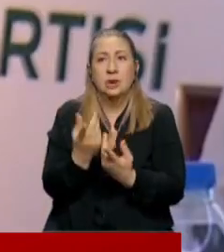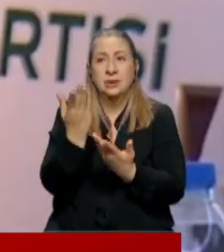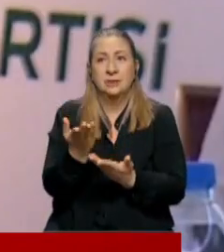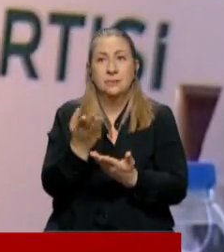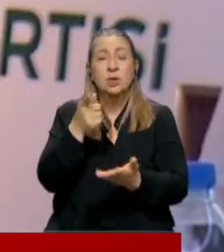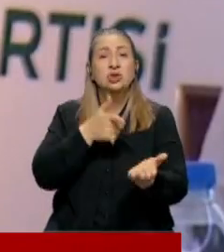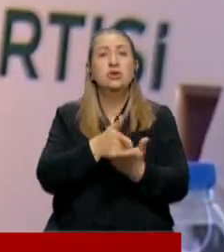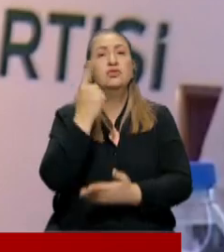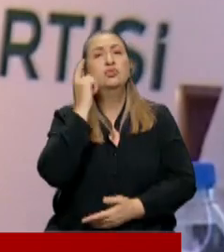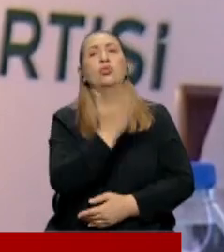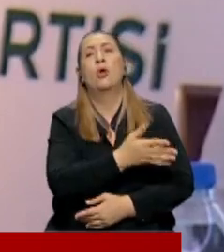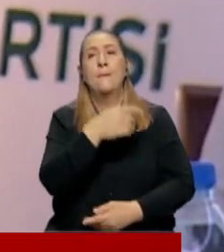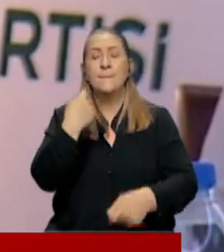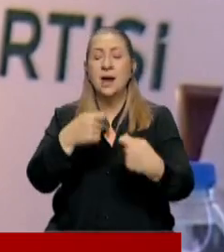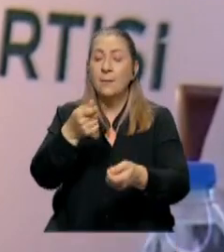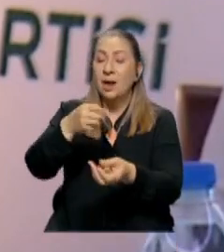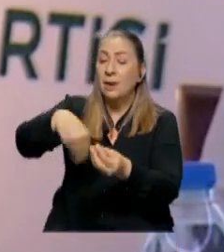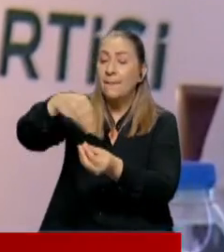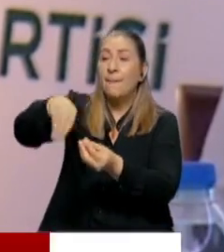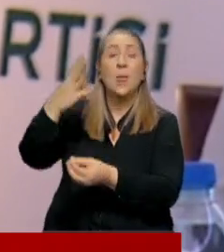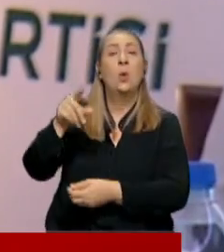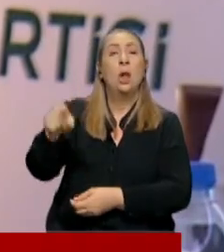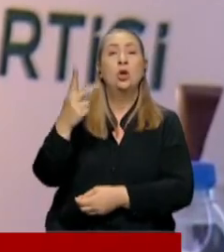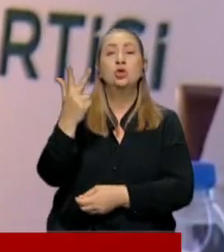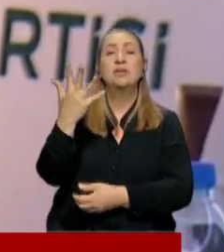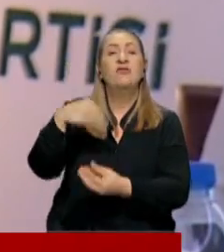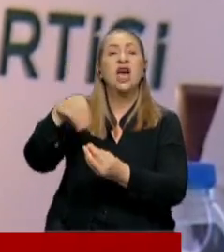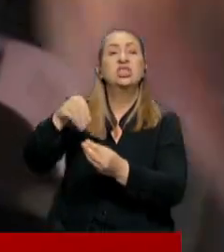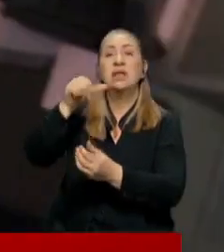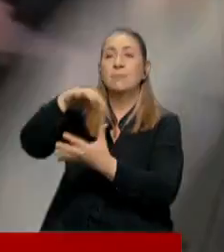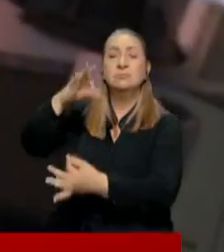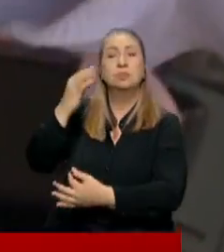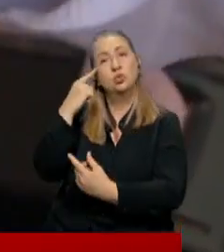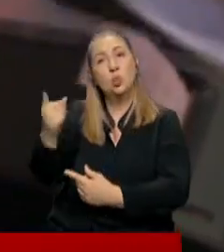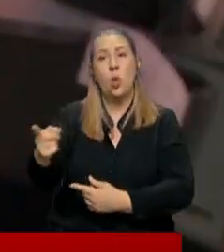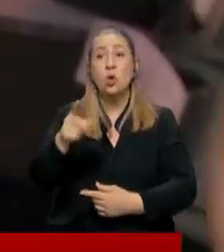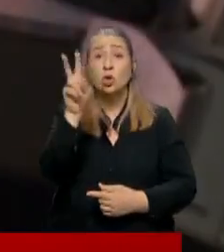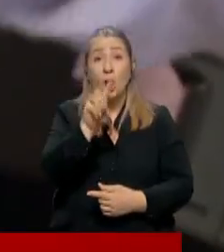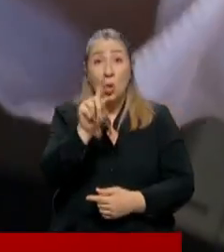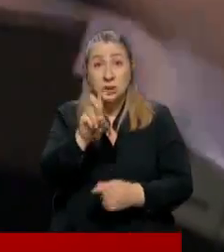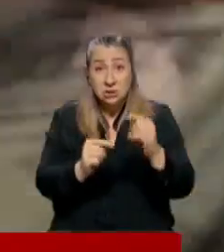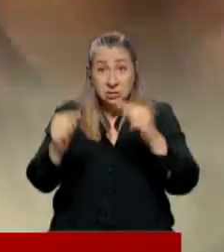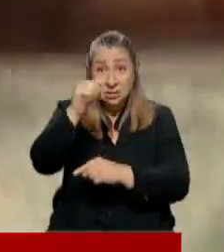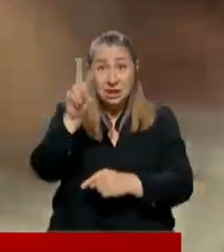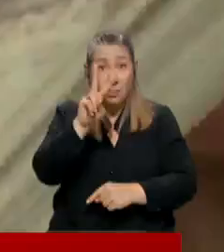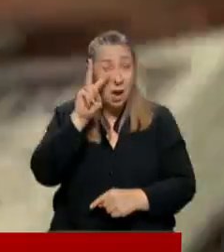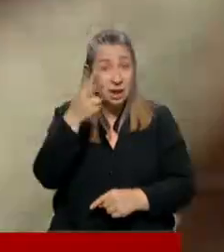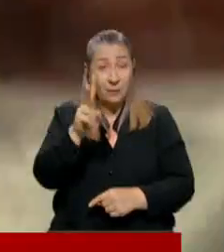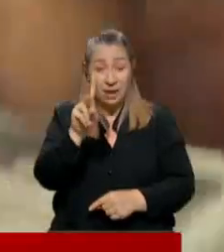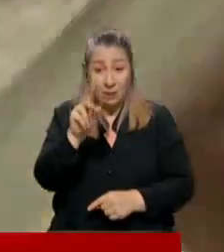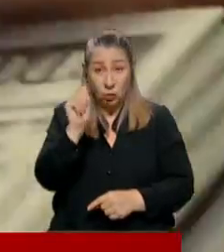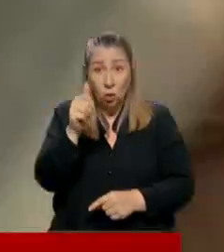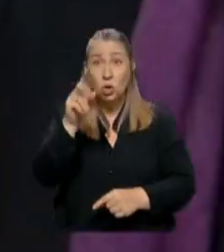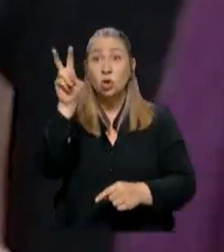Bunlar çiftçiyi düşünmüyor. Bankada mevduatı olan 3-5 faizciyi düşünüyor. Doların 18 liranın üzerine çıktığı 20 Aralık 2021